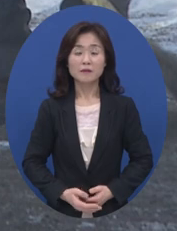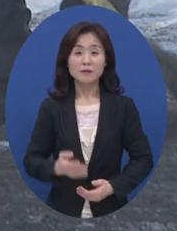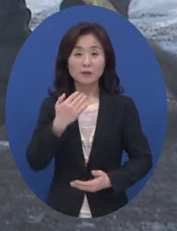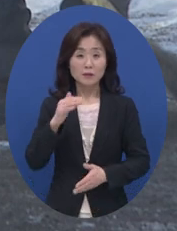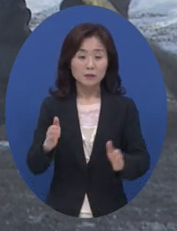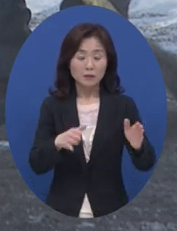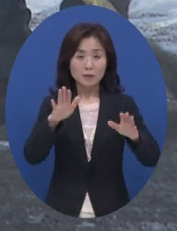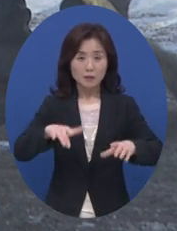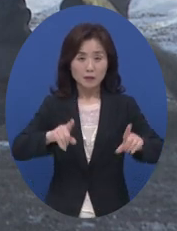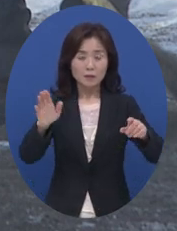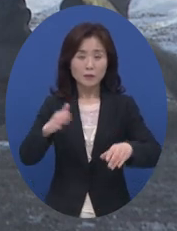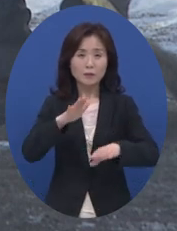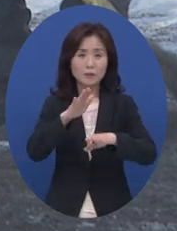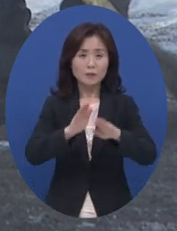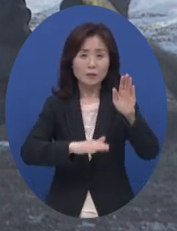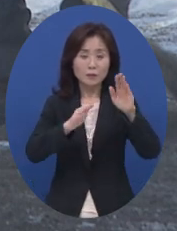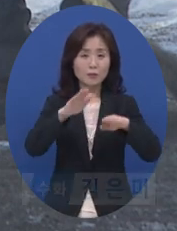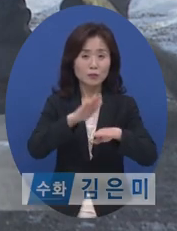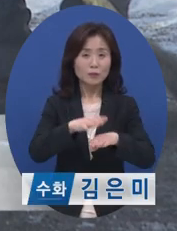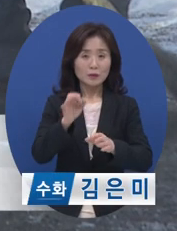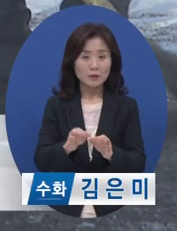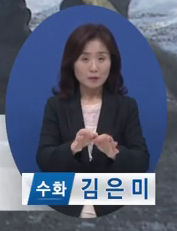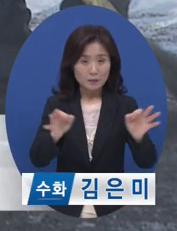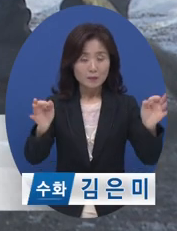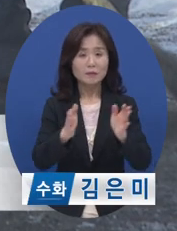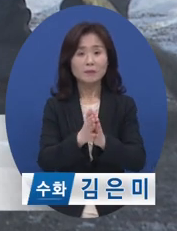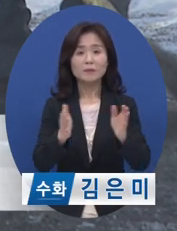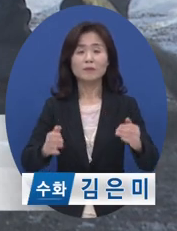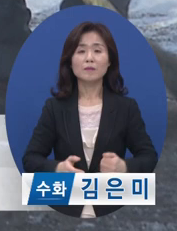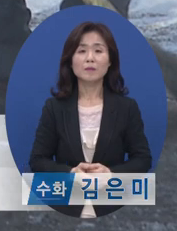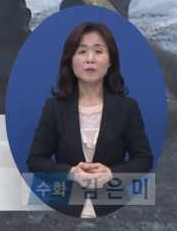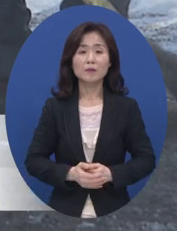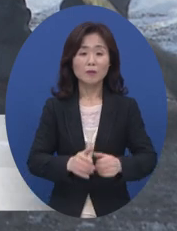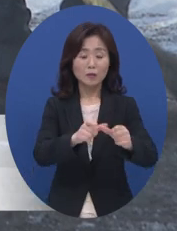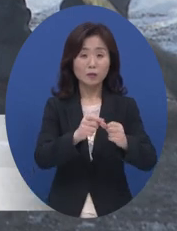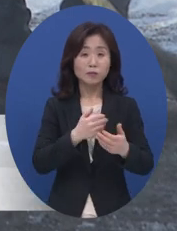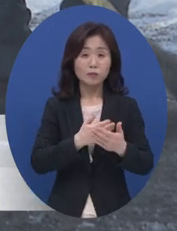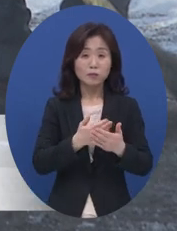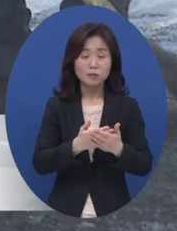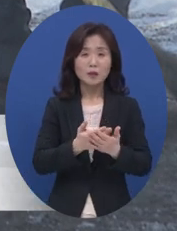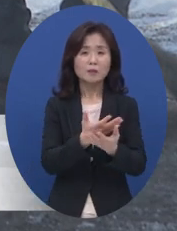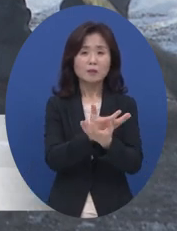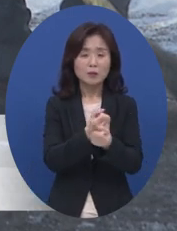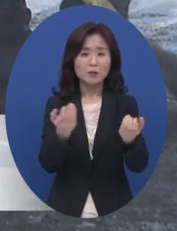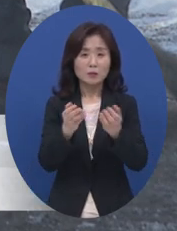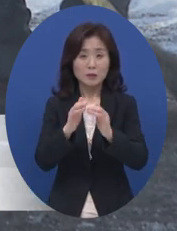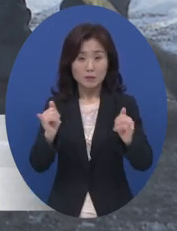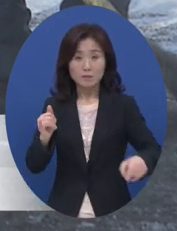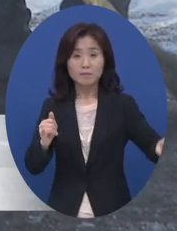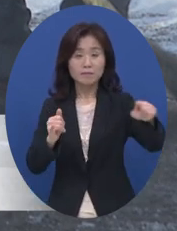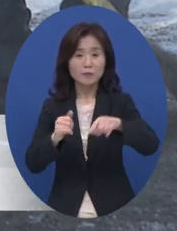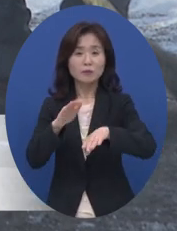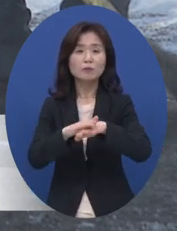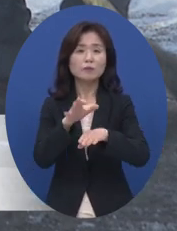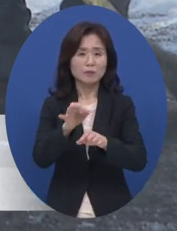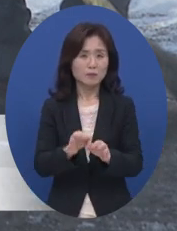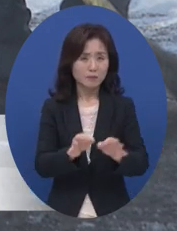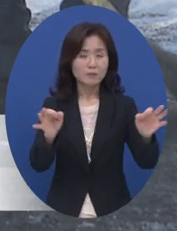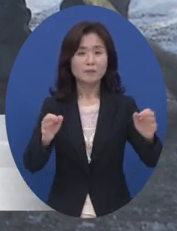경기도가 올해 부터 공정 수당 지급을 시작합니다 고용이 불안정한 비정규직 노동자에게 수당을 주는